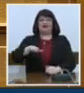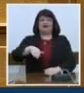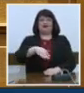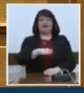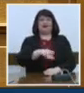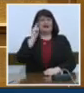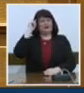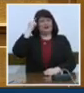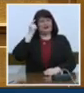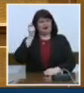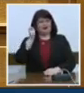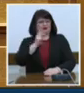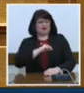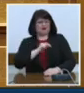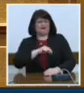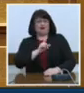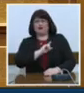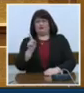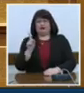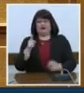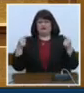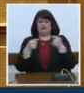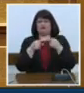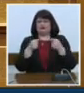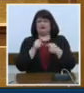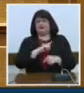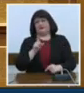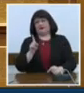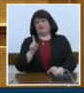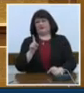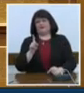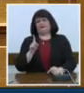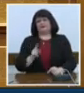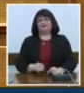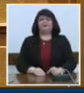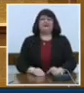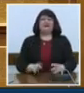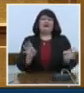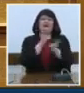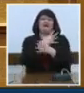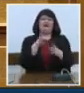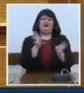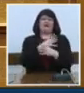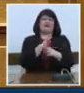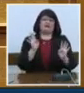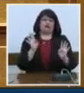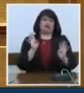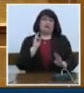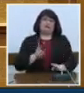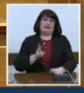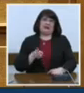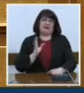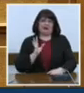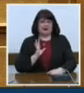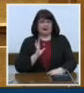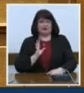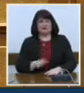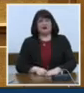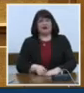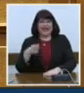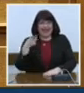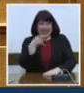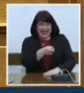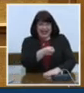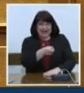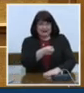αντιπαράθεσης και να βυθιστεί στο βούρκο του λαϊκισμού. Λες και το έγκλημα έχει χρώμα και η